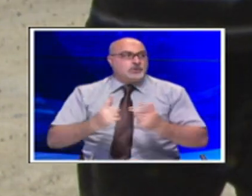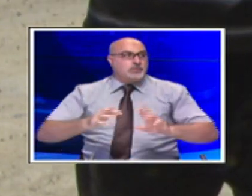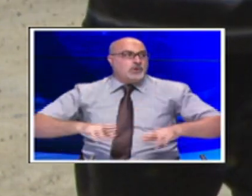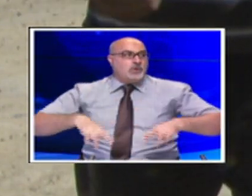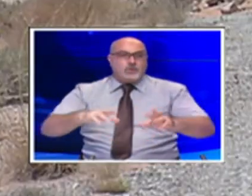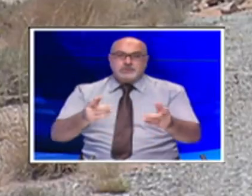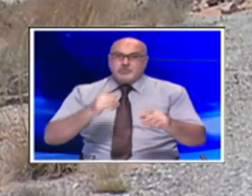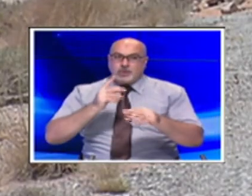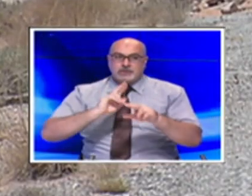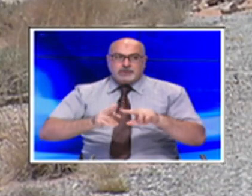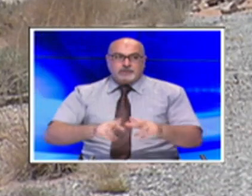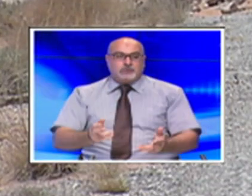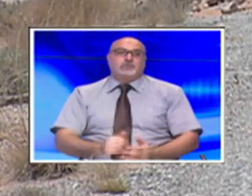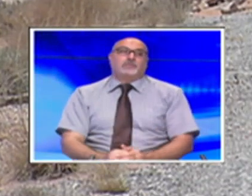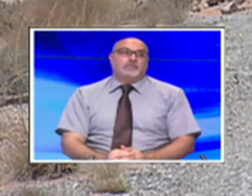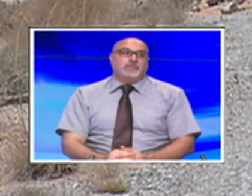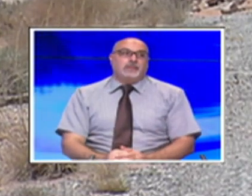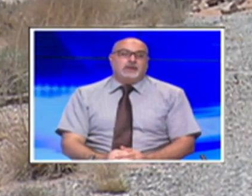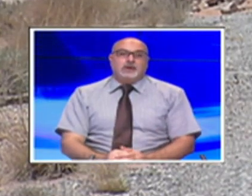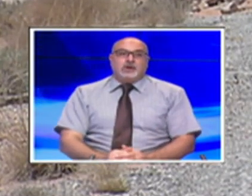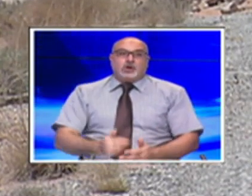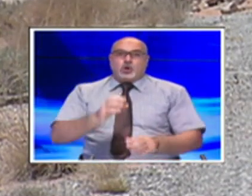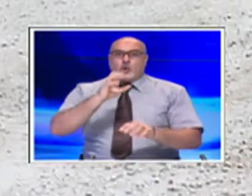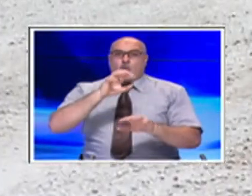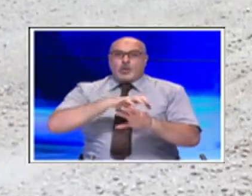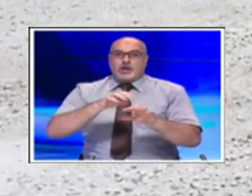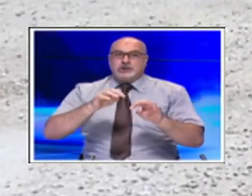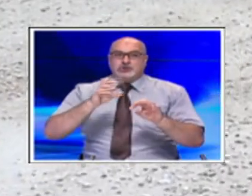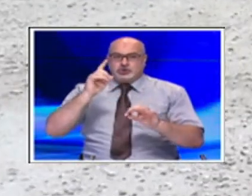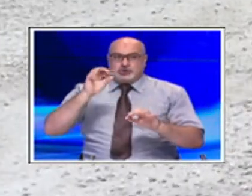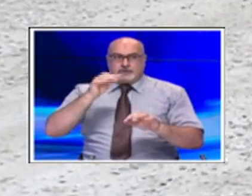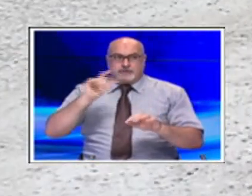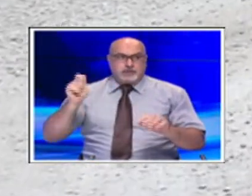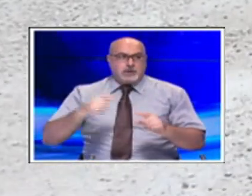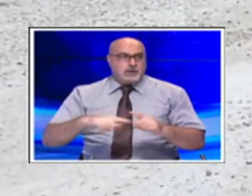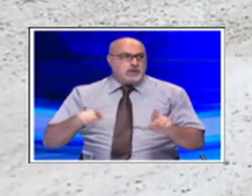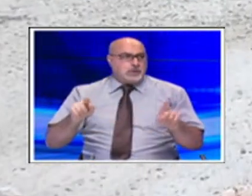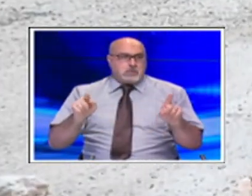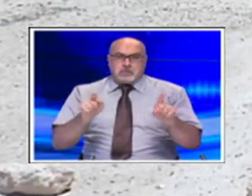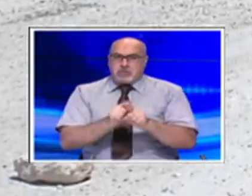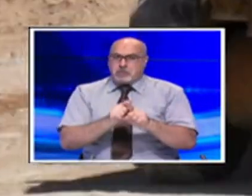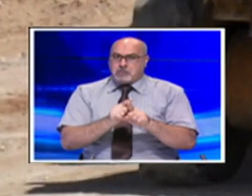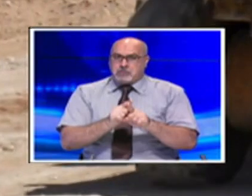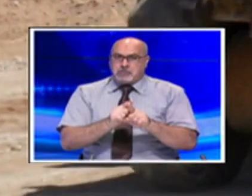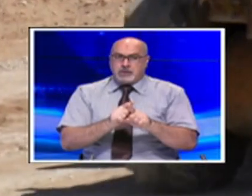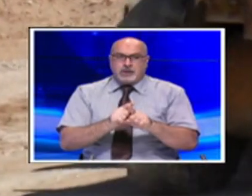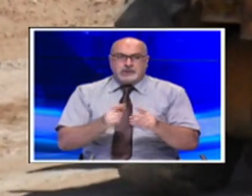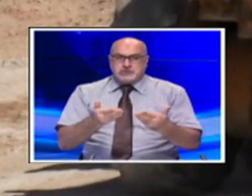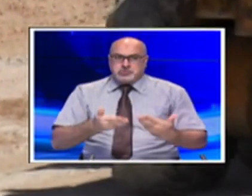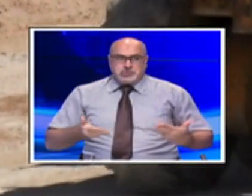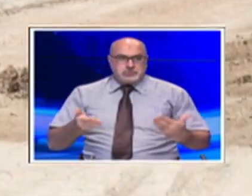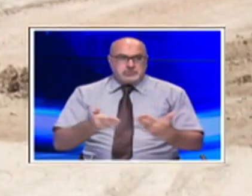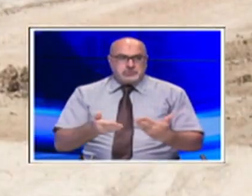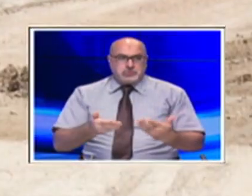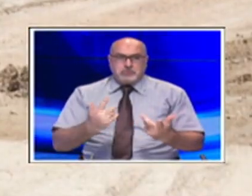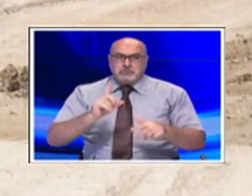علاه تروح تخدمها. بأم العظام بولاية الجلفة وكأن شيئا لم يتغير، وإن حضرت